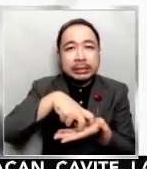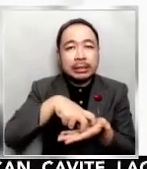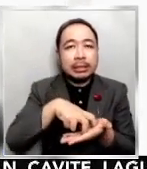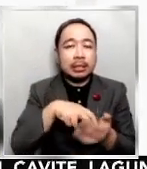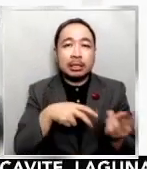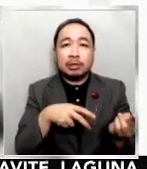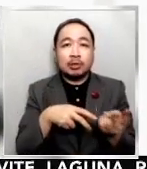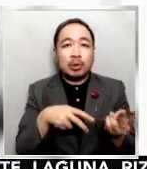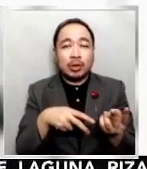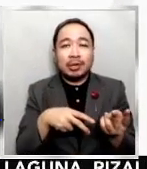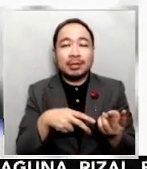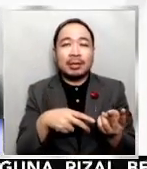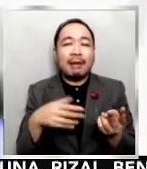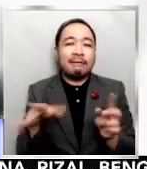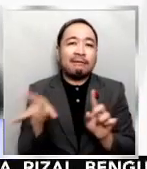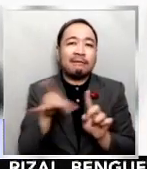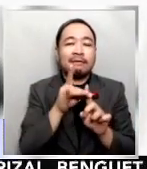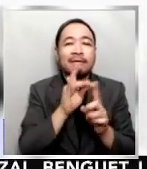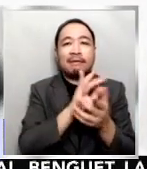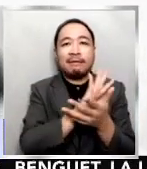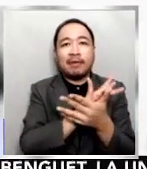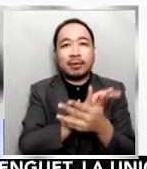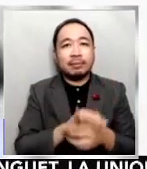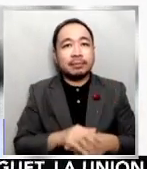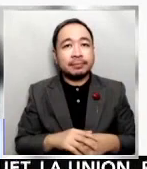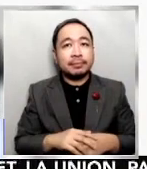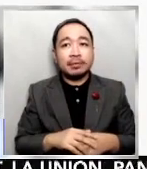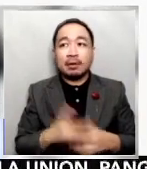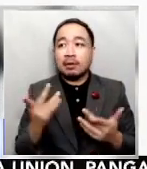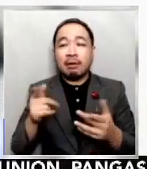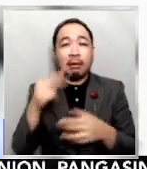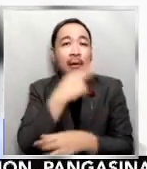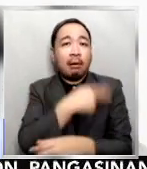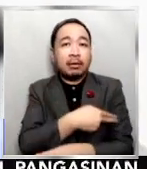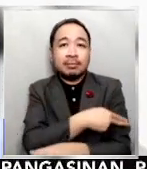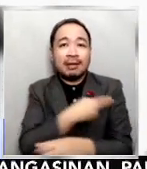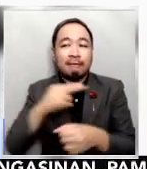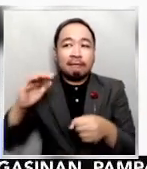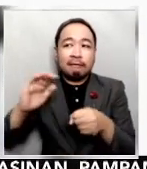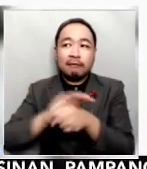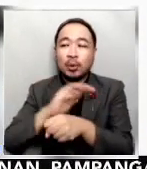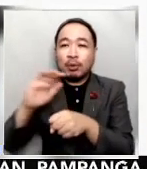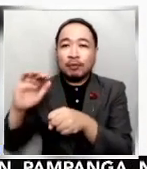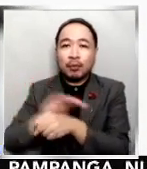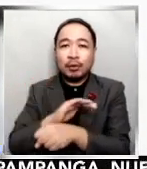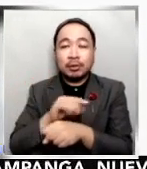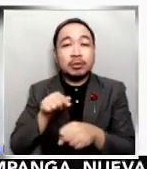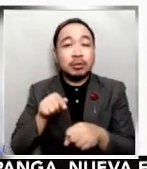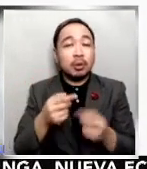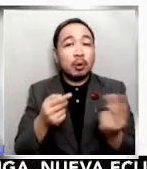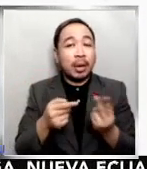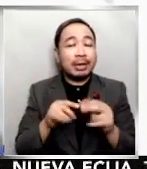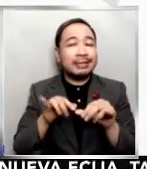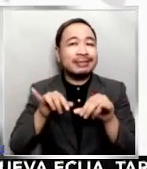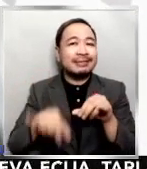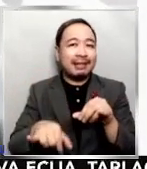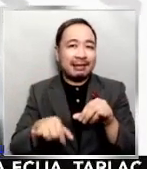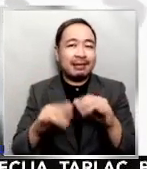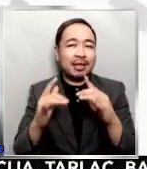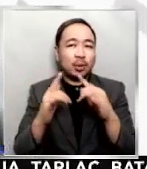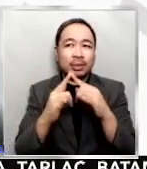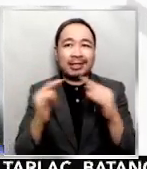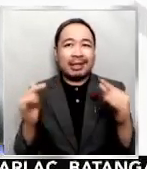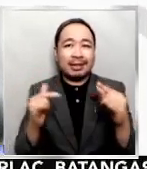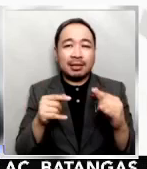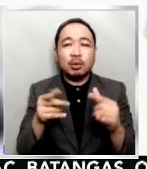kwarto, nasa tent lang po kaming mag-asawa, tas isa lang po yung bakanting kwarto, igahan. Mabuti na lang, may